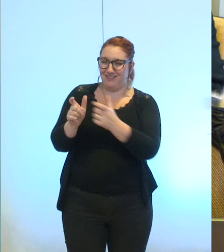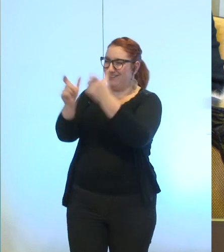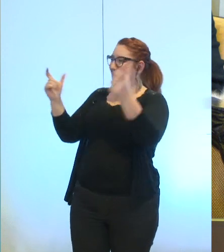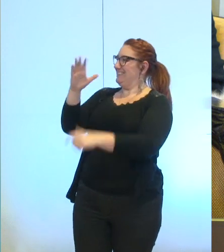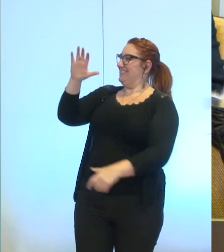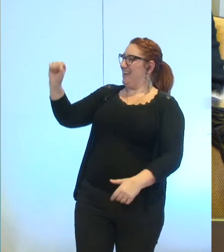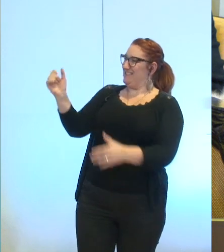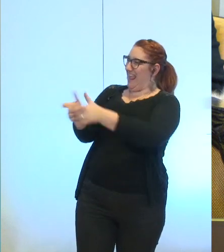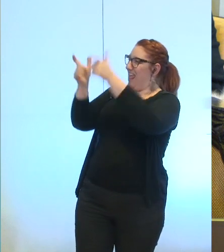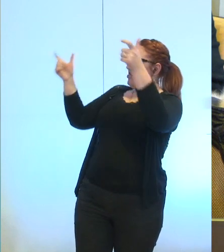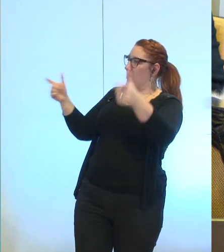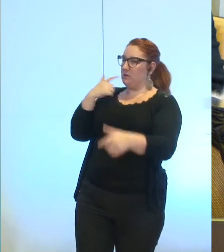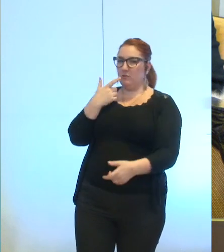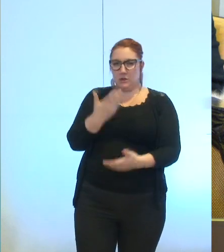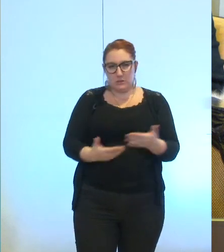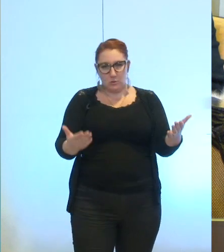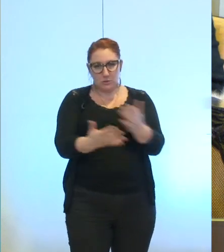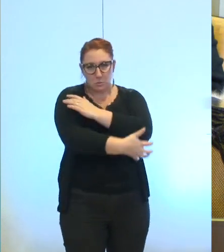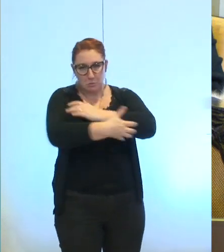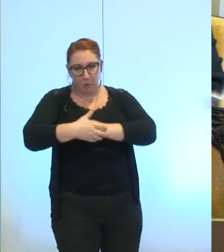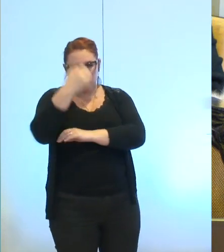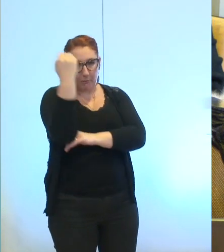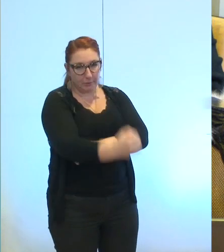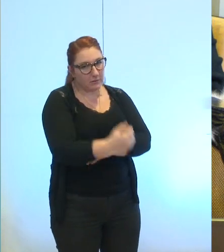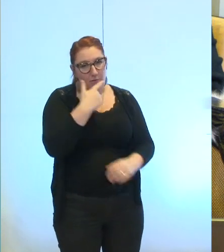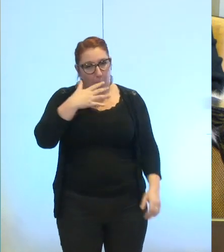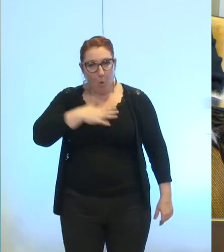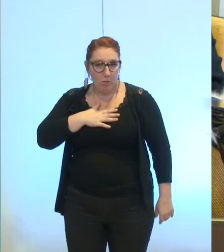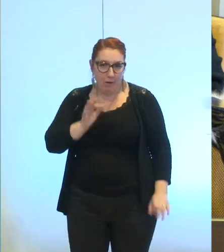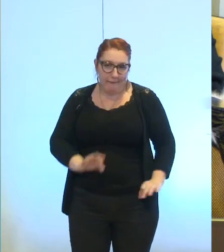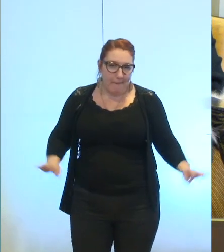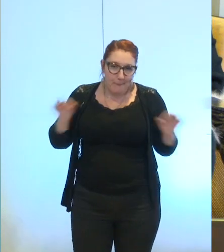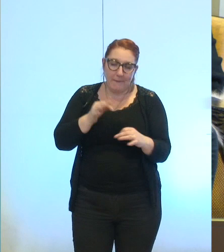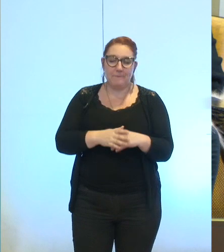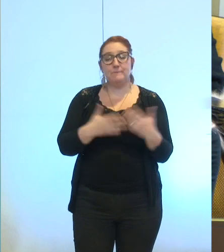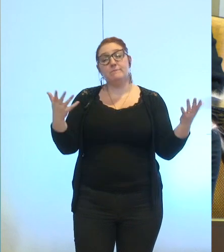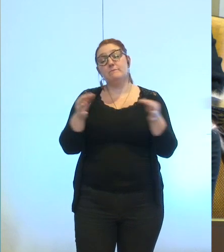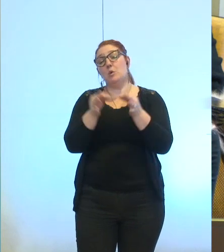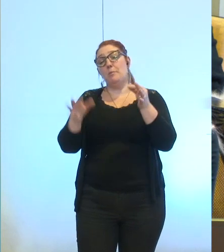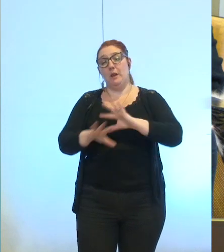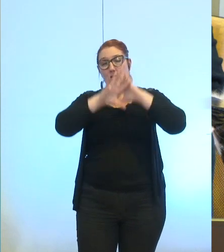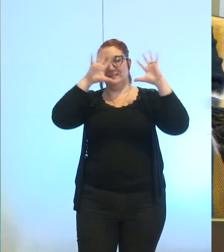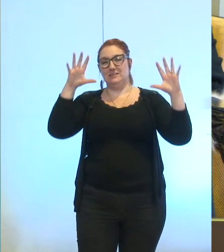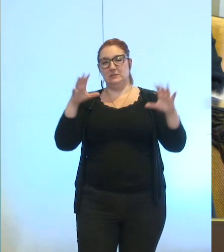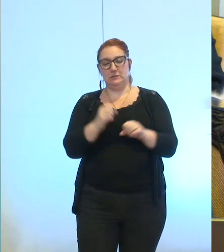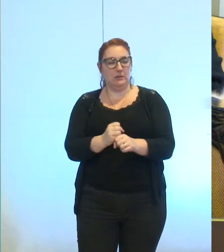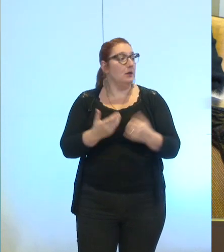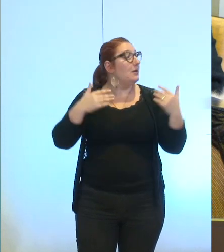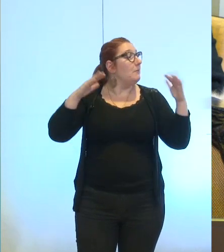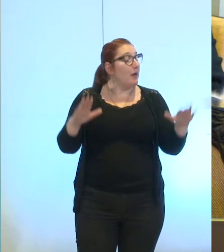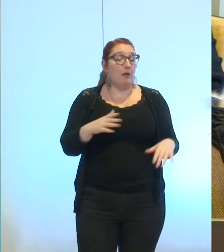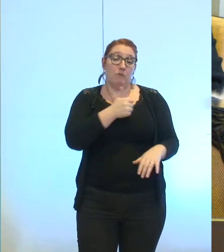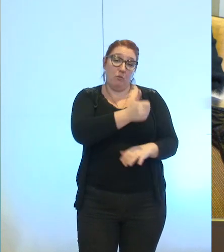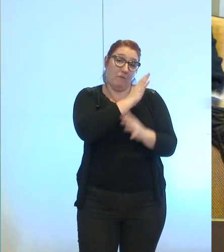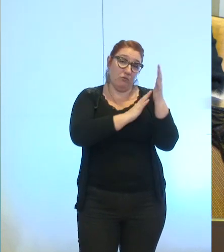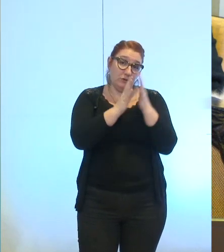CCAS grenoblois voilà le bilan mais heureusement comme vous le dites vous êtes arrivé sur